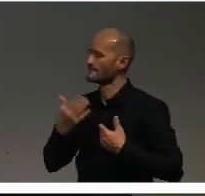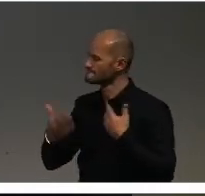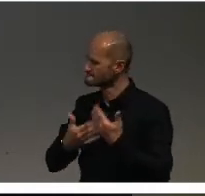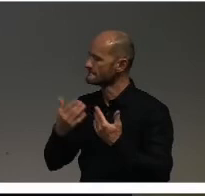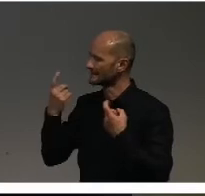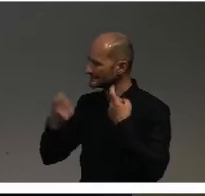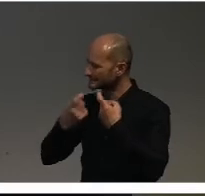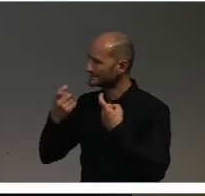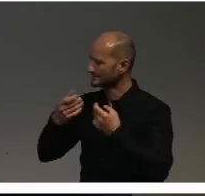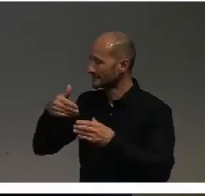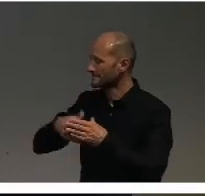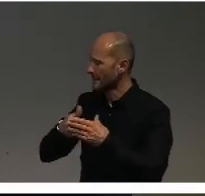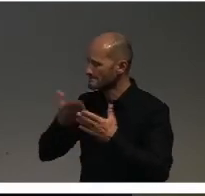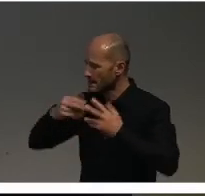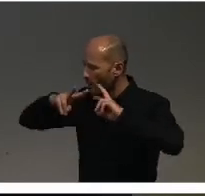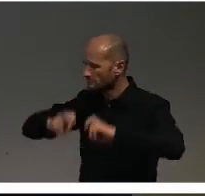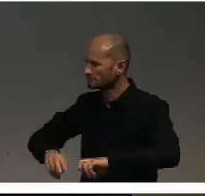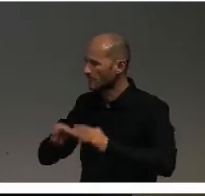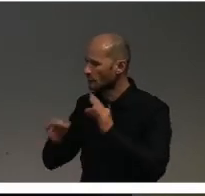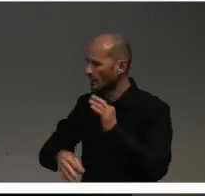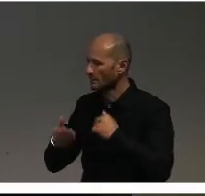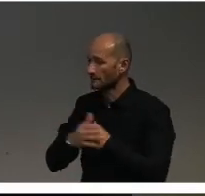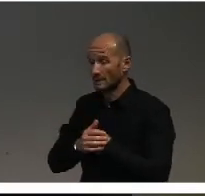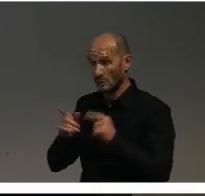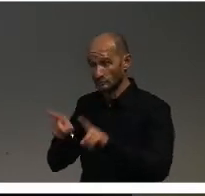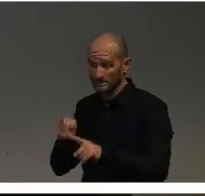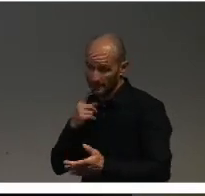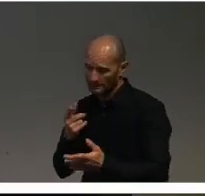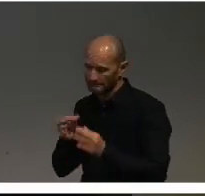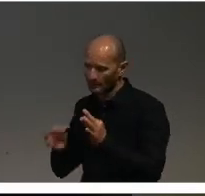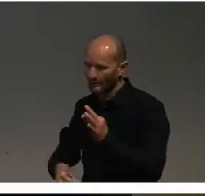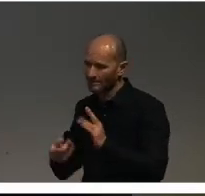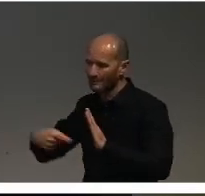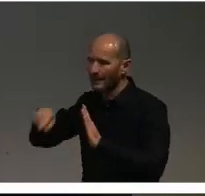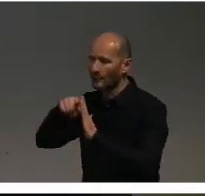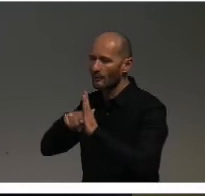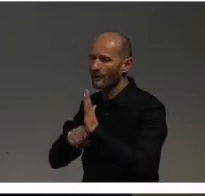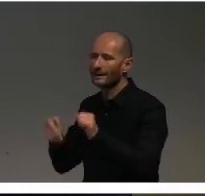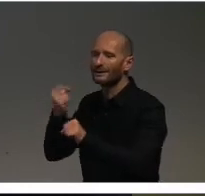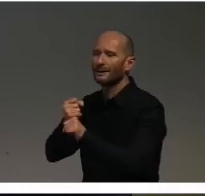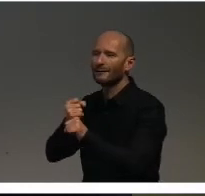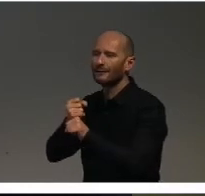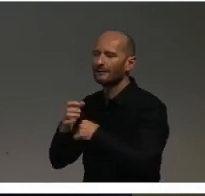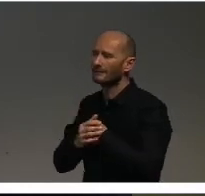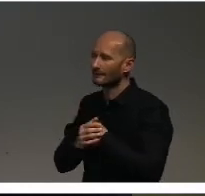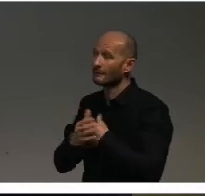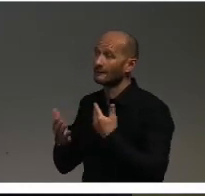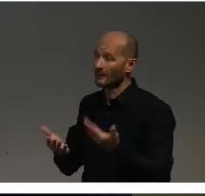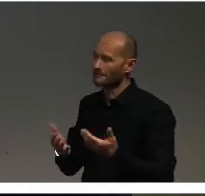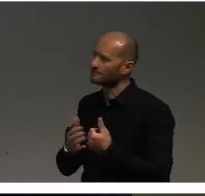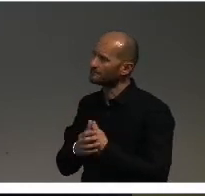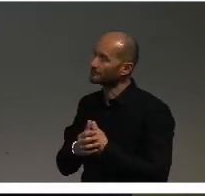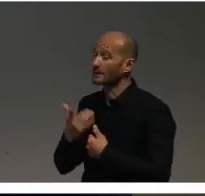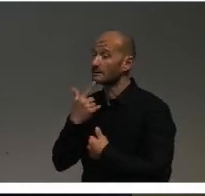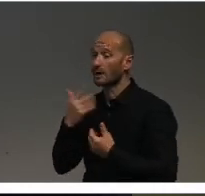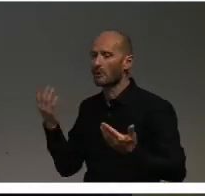meilleure caractérisation de ces expositions. Puis ça a déjà un certain nombre de conséquences réglementaires aujourd'hui. Ces concepts de polyexposition et d'exposome, c'est